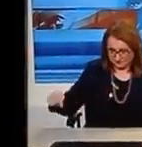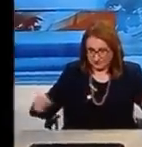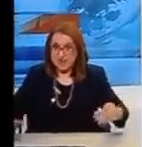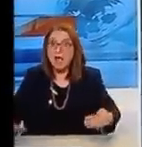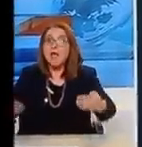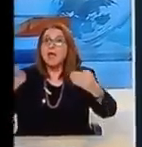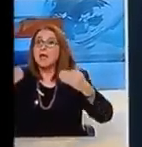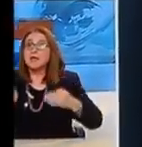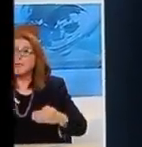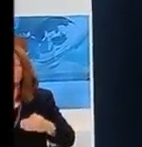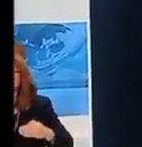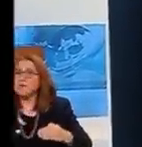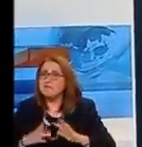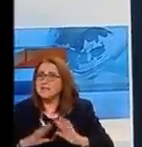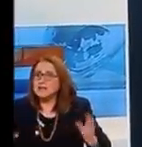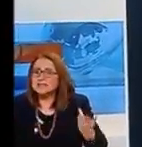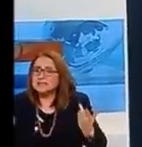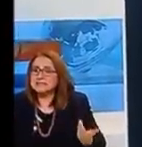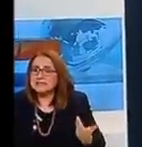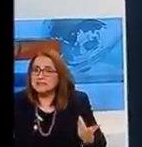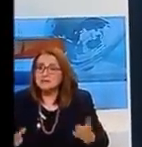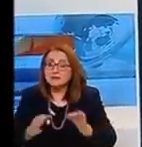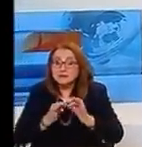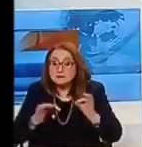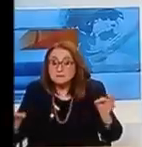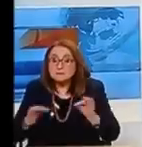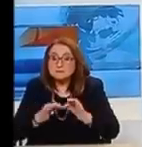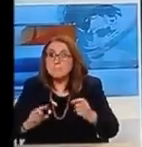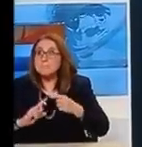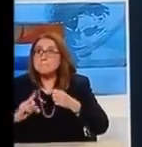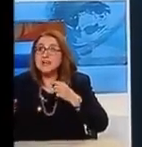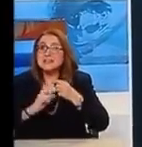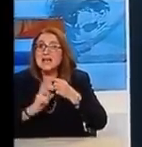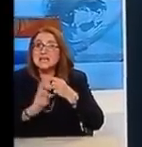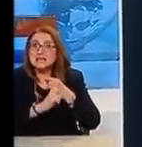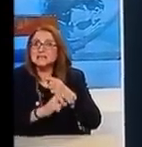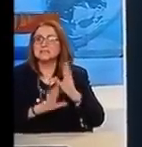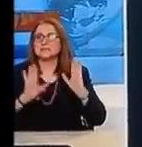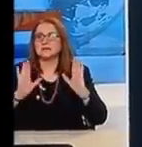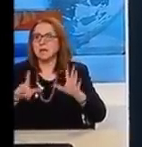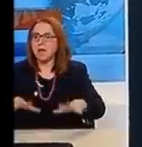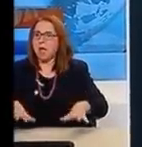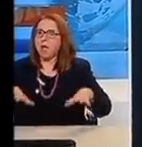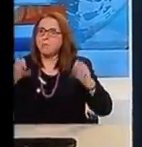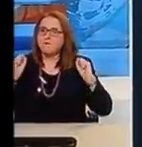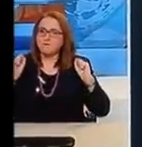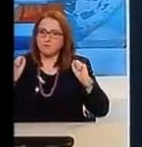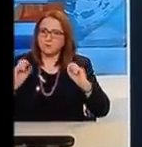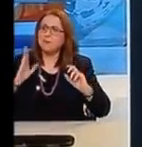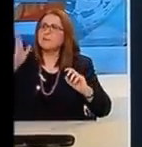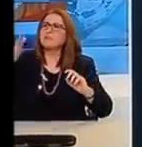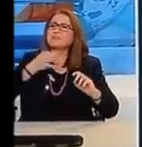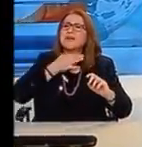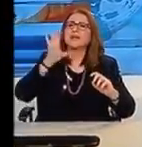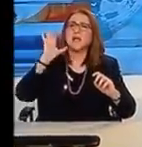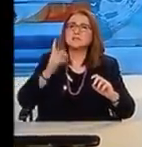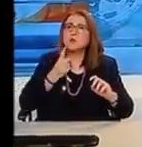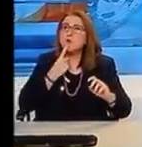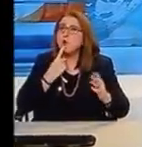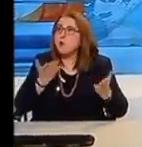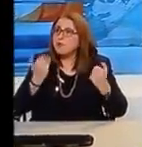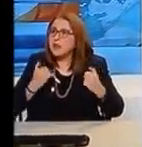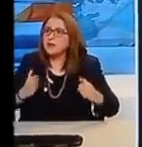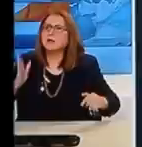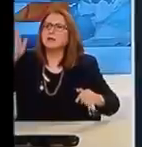συνιστάται. Δεύτερη γραμμή. Τηρούμε τους κανόνες μετακίνησης και κοινωνικής επαφής. Δεν μετακινούμαστε άσκοπα και χωρίς λόγο.